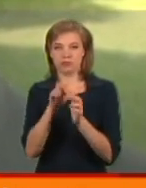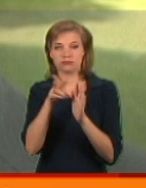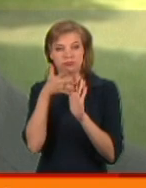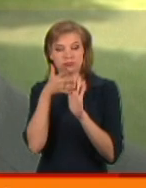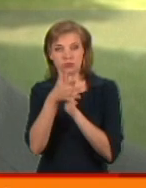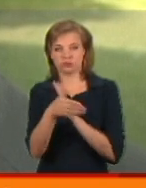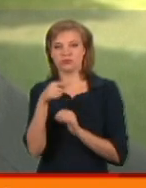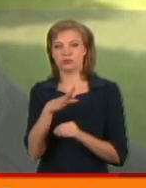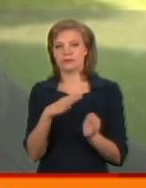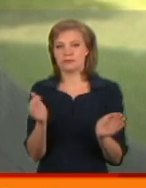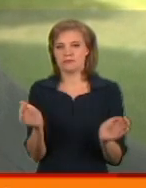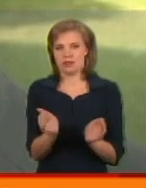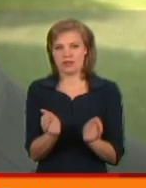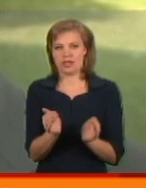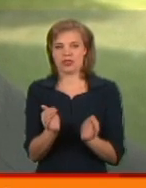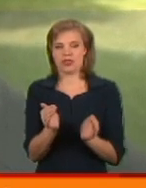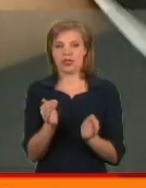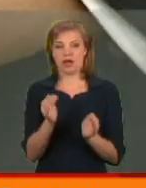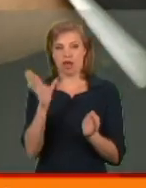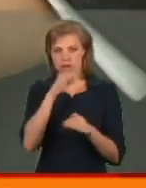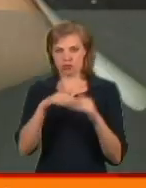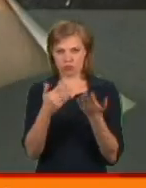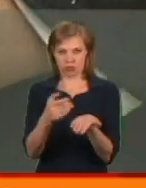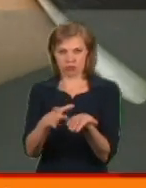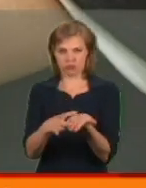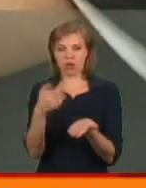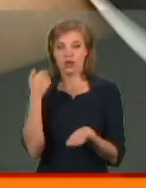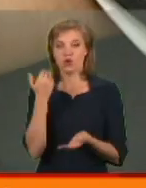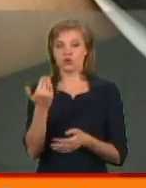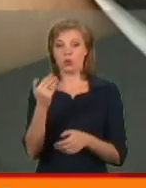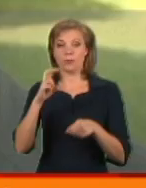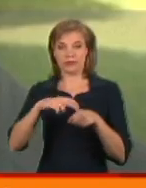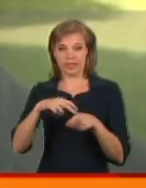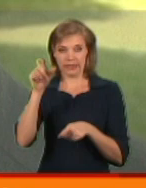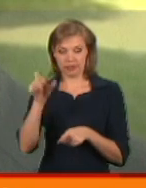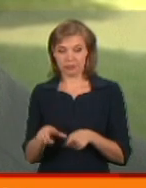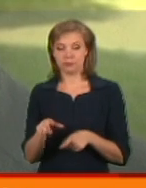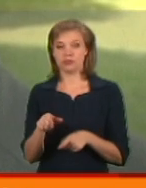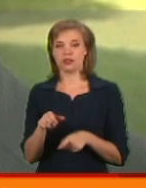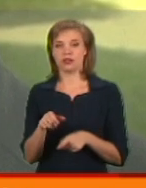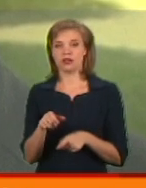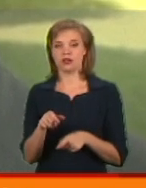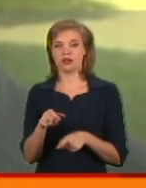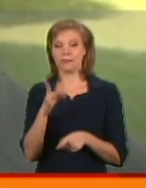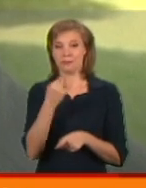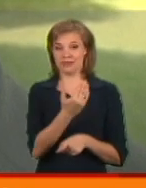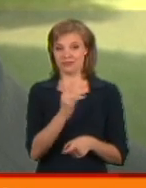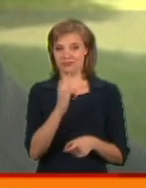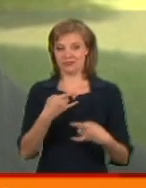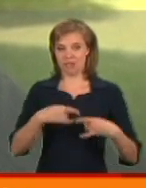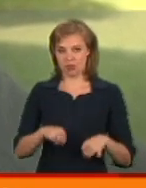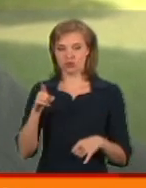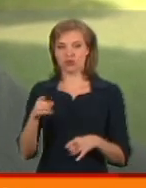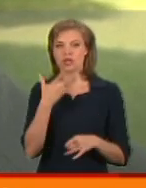прозора. Він був маленький, поміщався на долоні. Його лікар Сергій Лапанох при його народженні